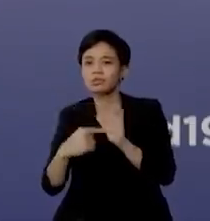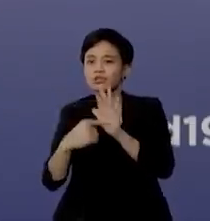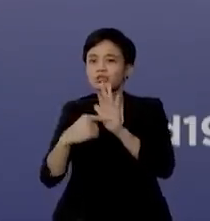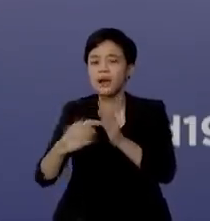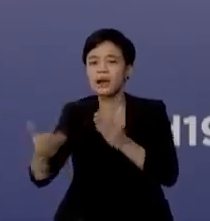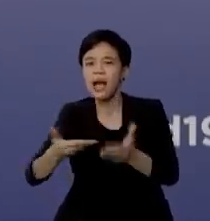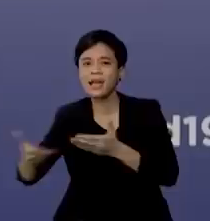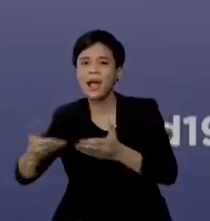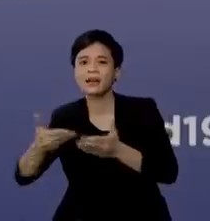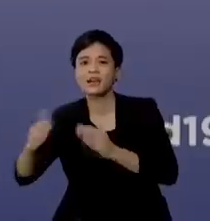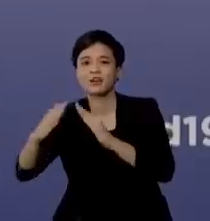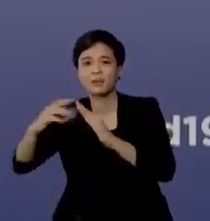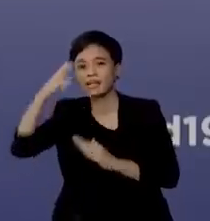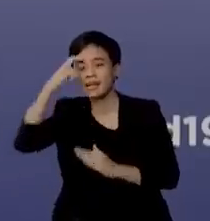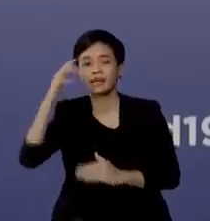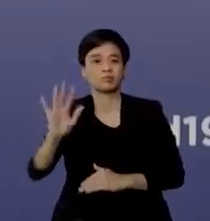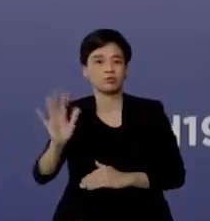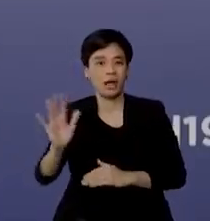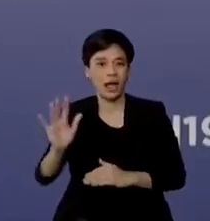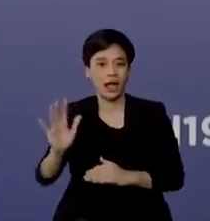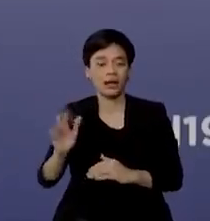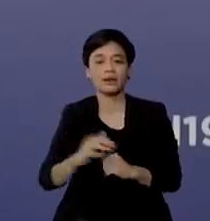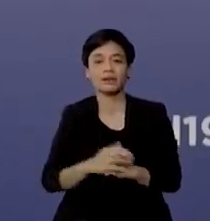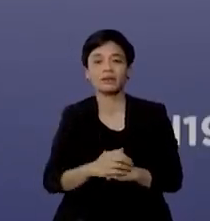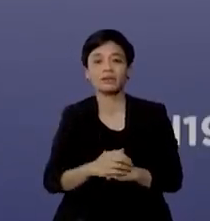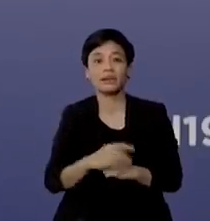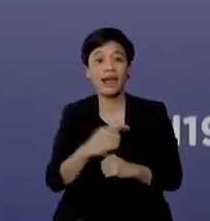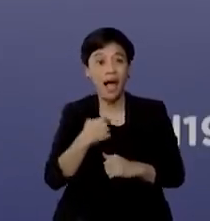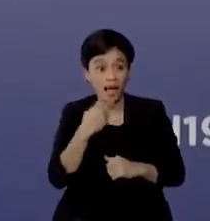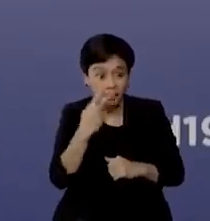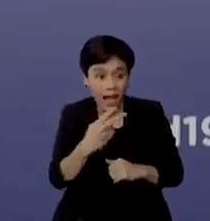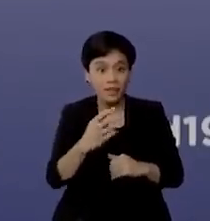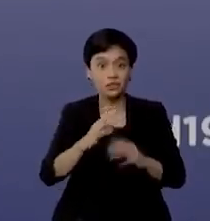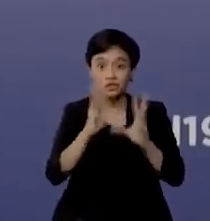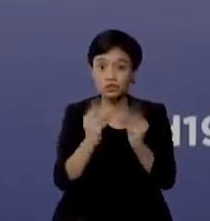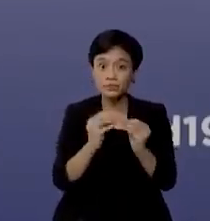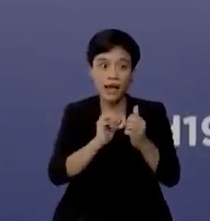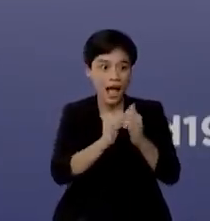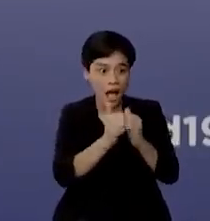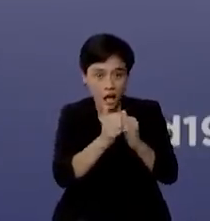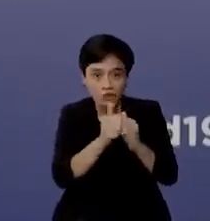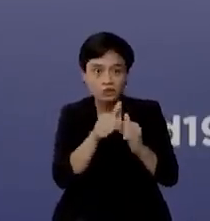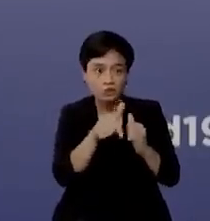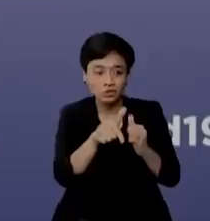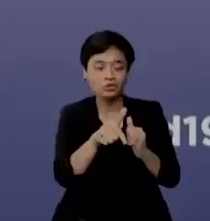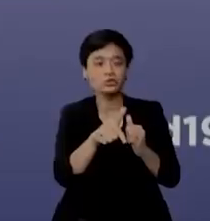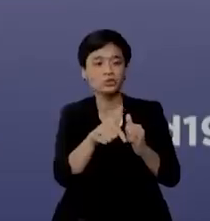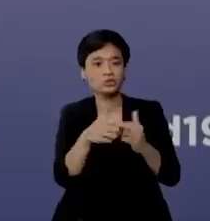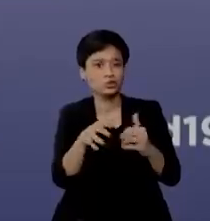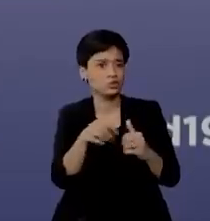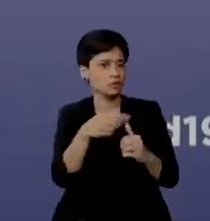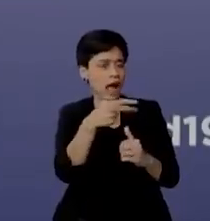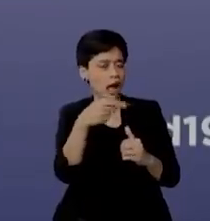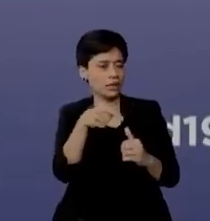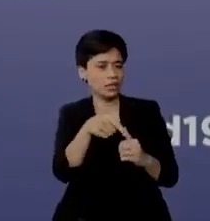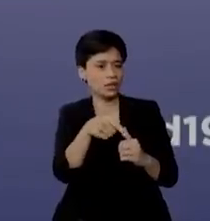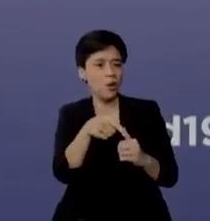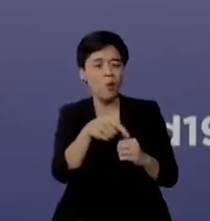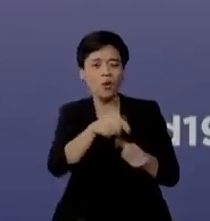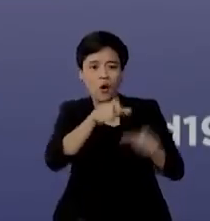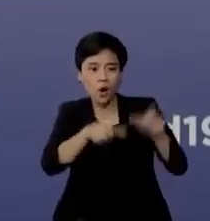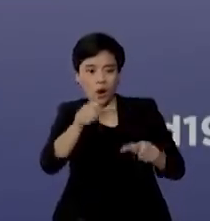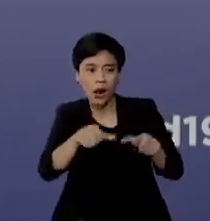dan dari kasus yang kita dapatkan ini tidak seluruhnya memiliki indikasi untuk